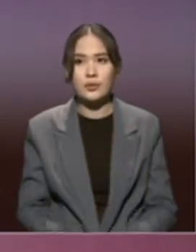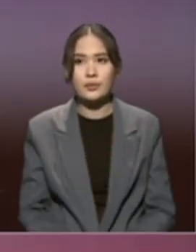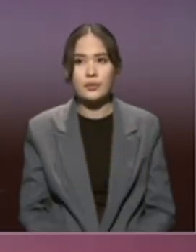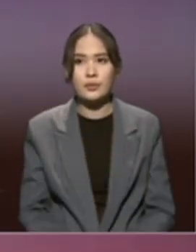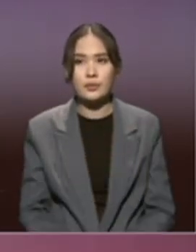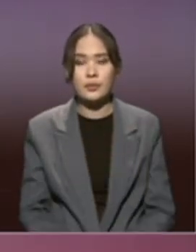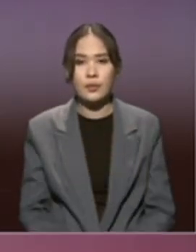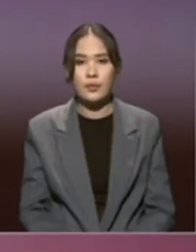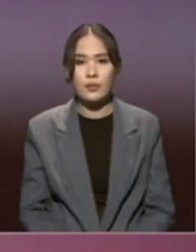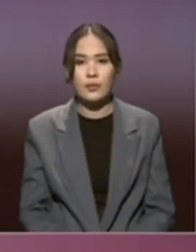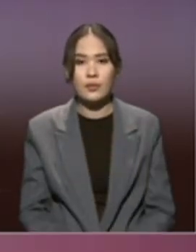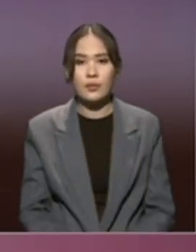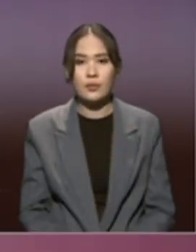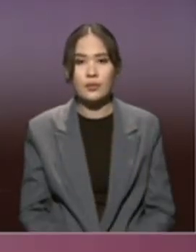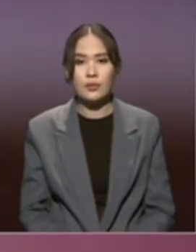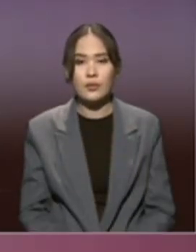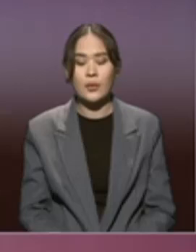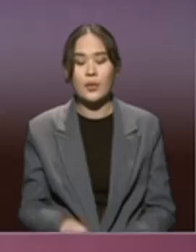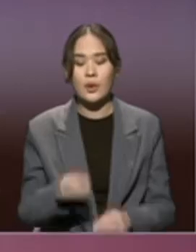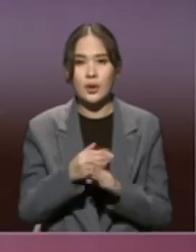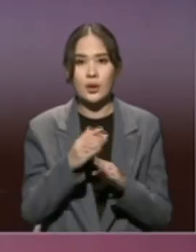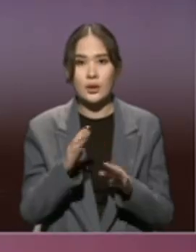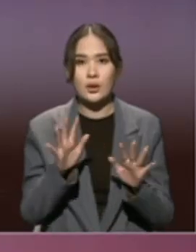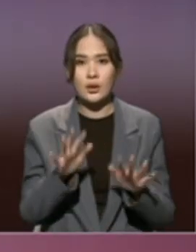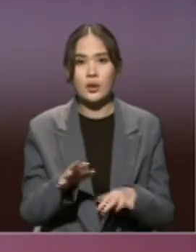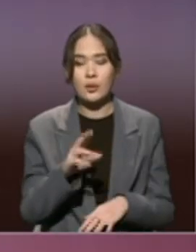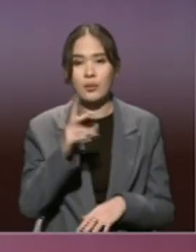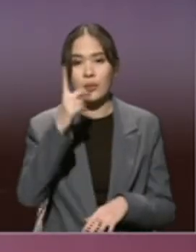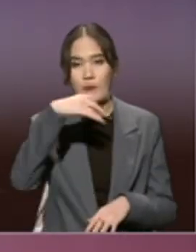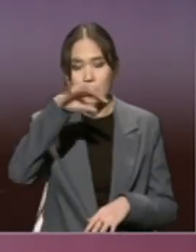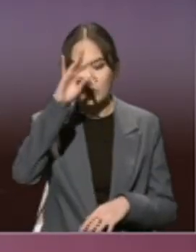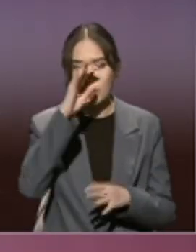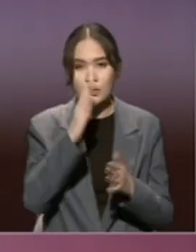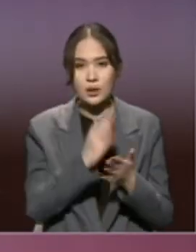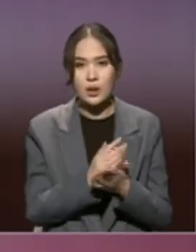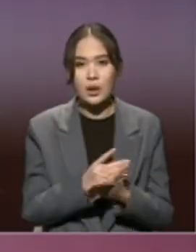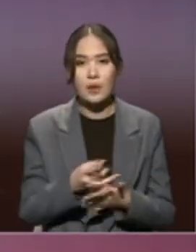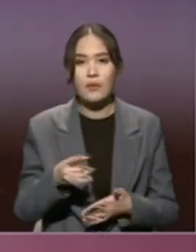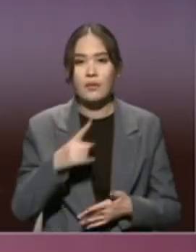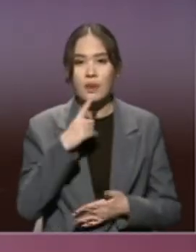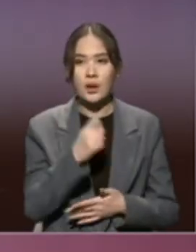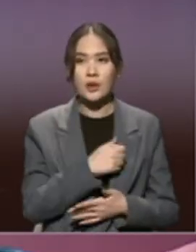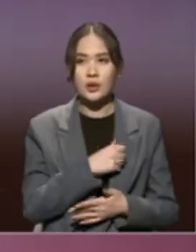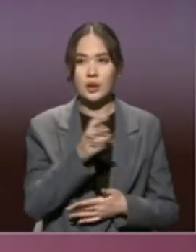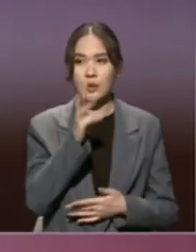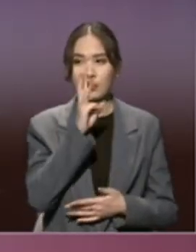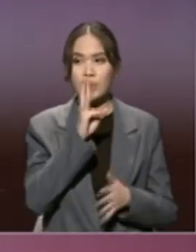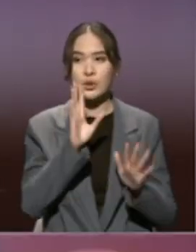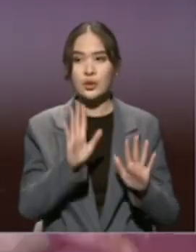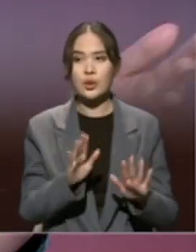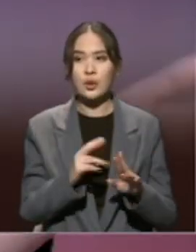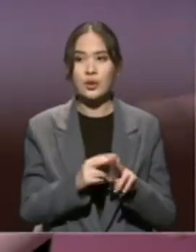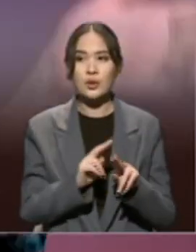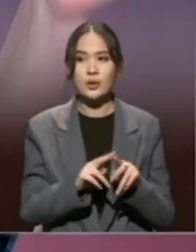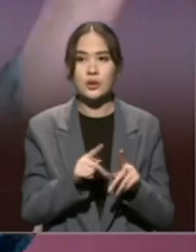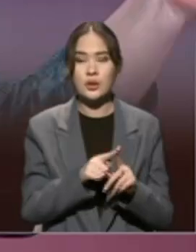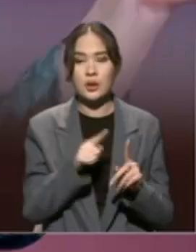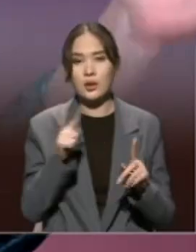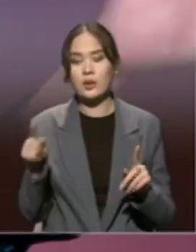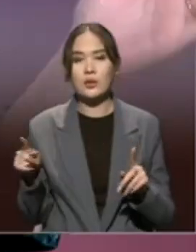жерлесім. Одан кейін жаңа бізде полицейскийлер дейміз, военный айлықтары мысалға тек қана жыл выплата мен, а